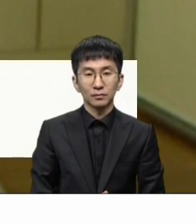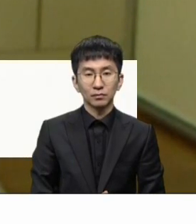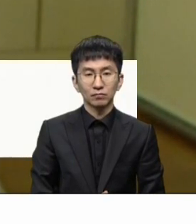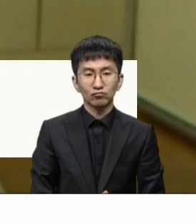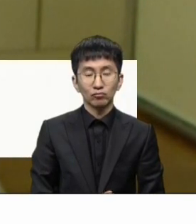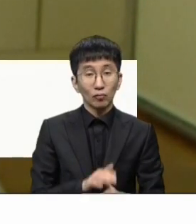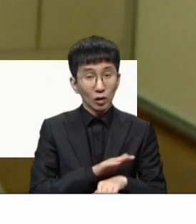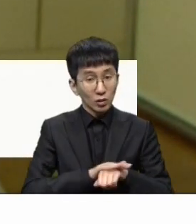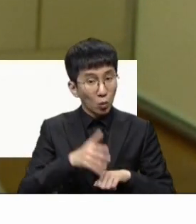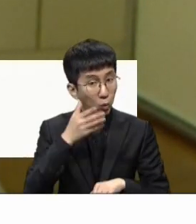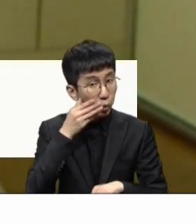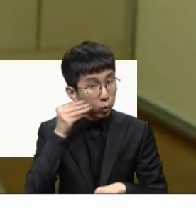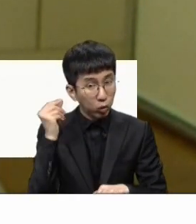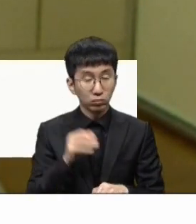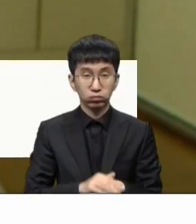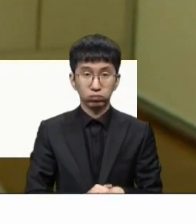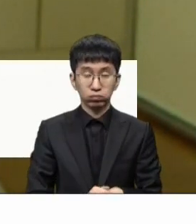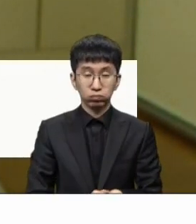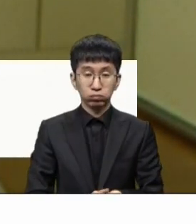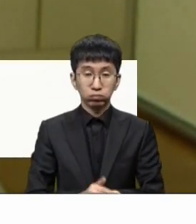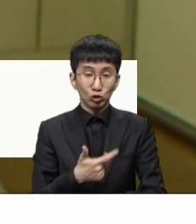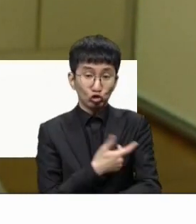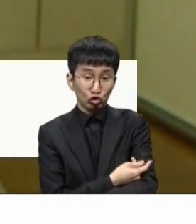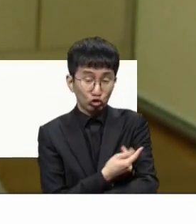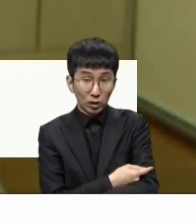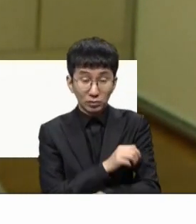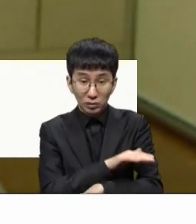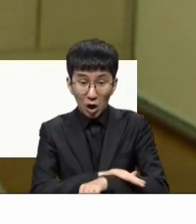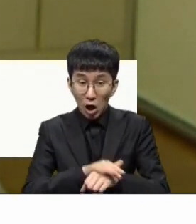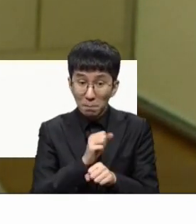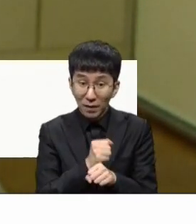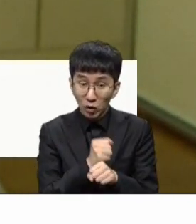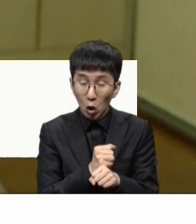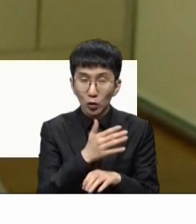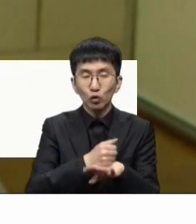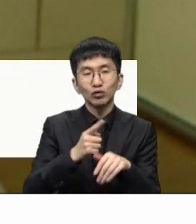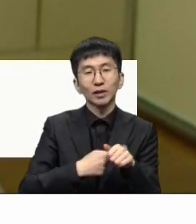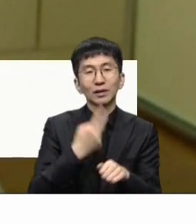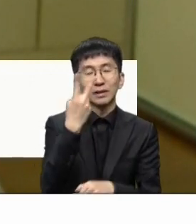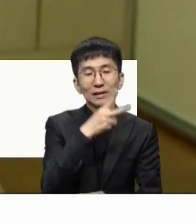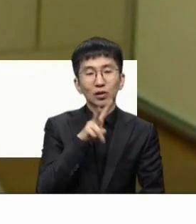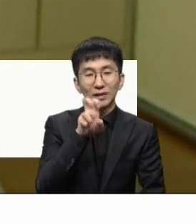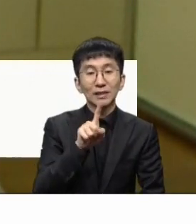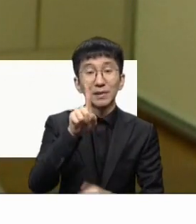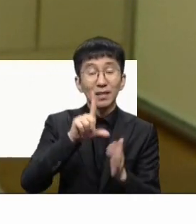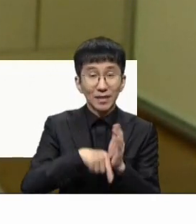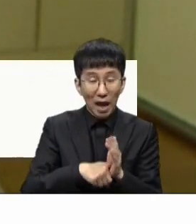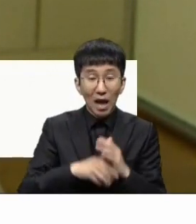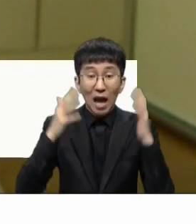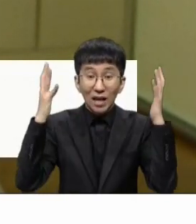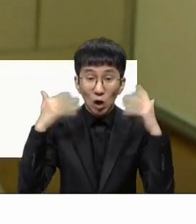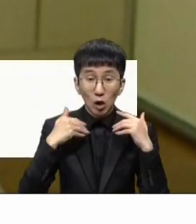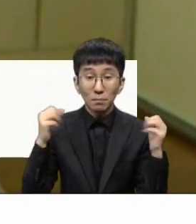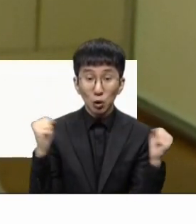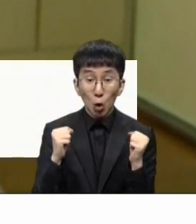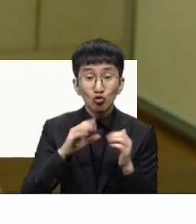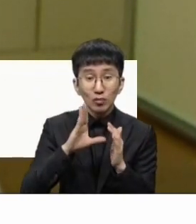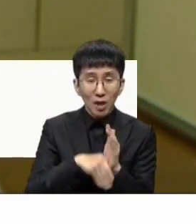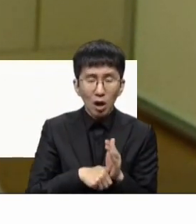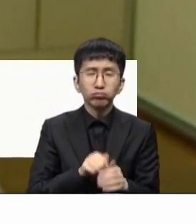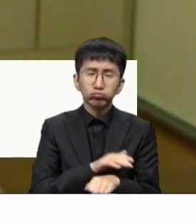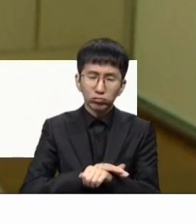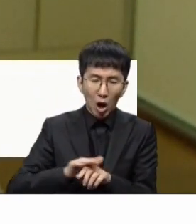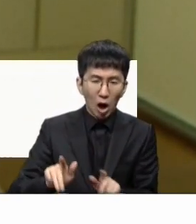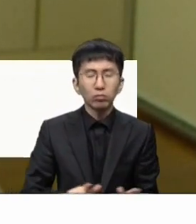If everything goes well and if we have a well organized vaccine supply, and that we could have a normal winter